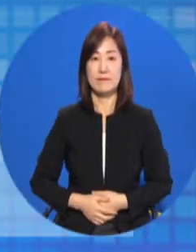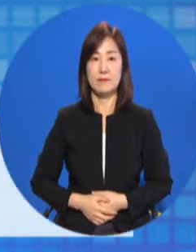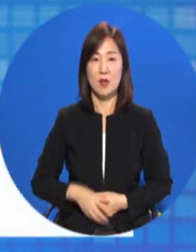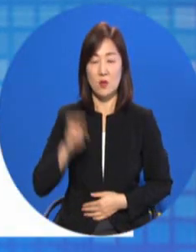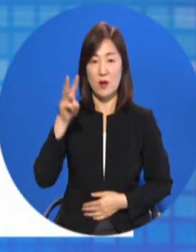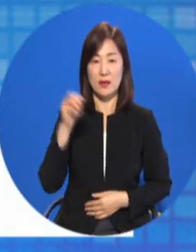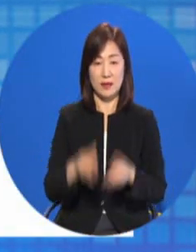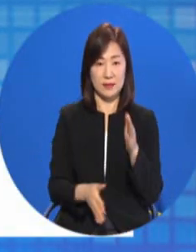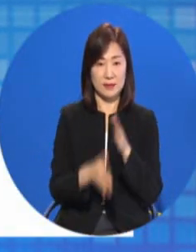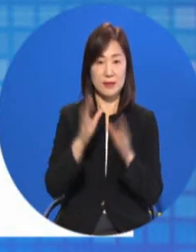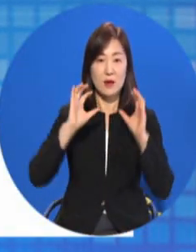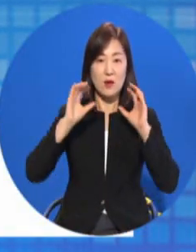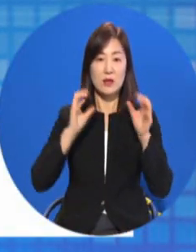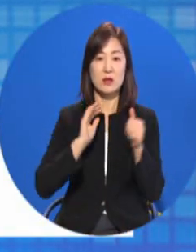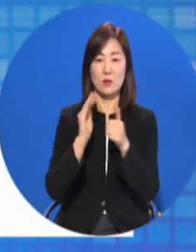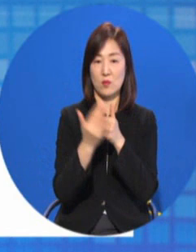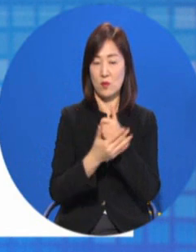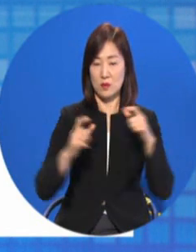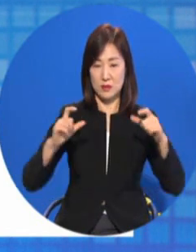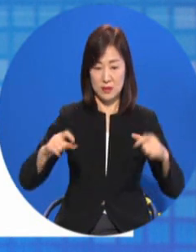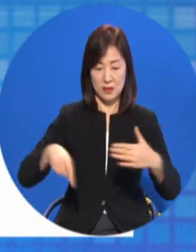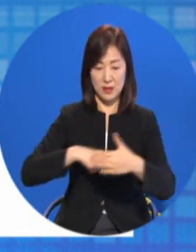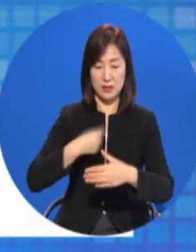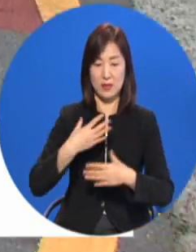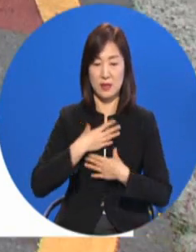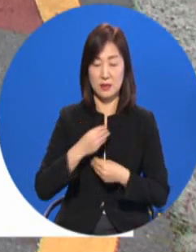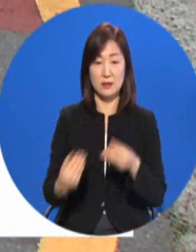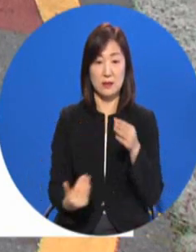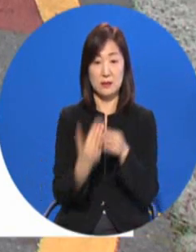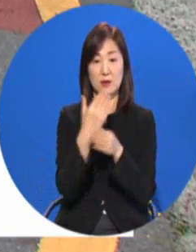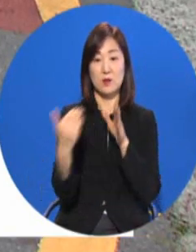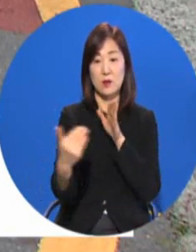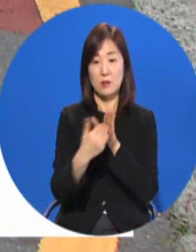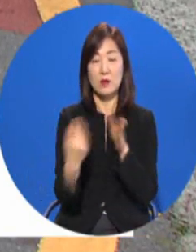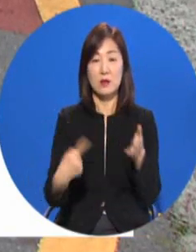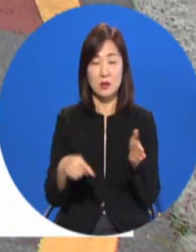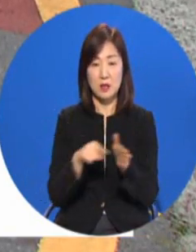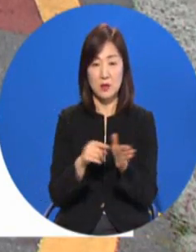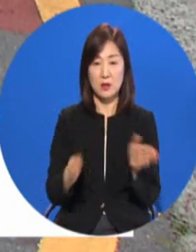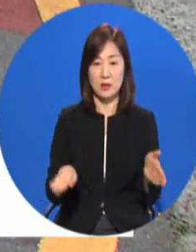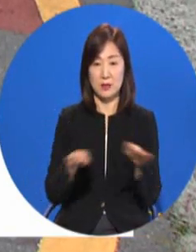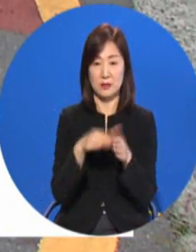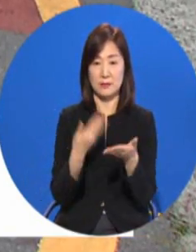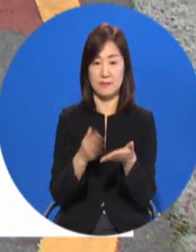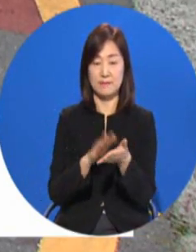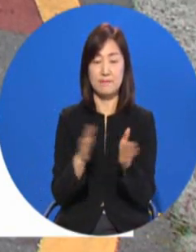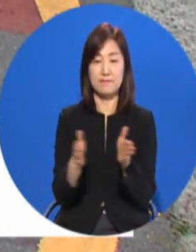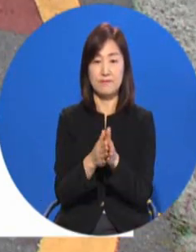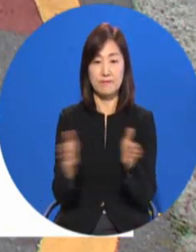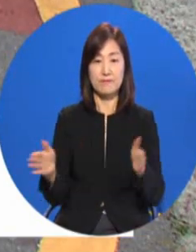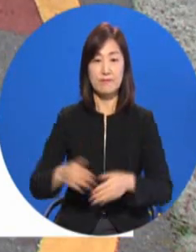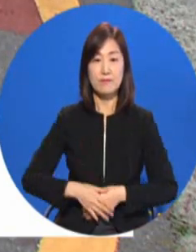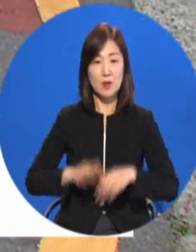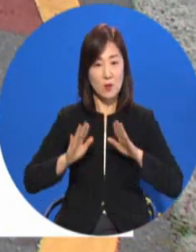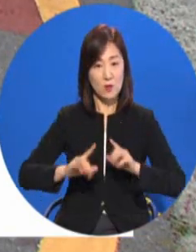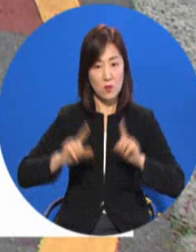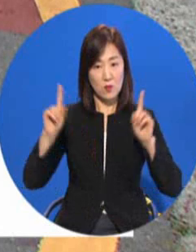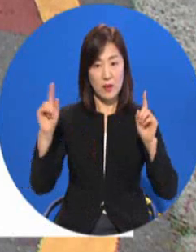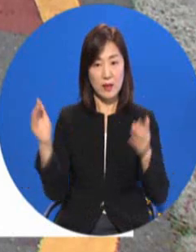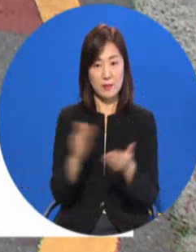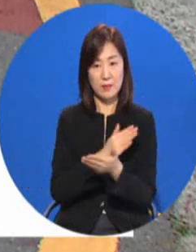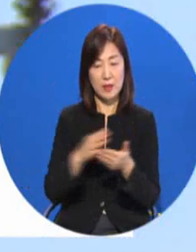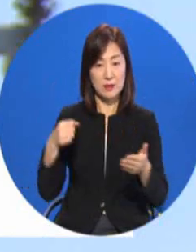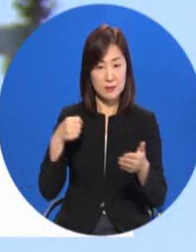광양시가 어린이 보호구역 내 안전사고 예방을 위해 시설 개선에 나섭니다 광양시는 올해 배정된